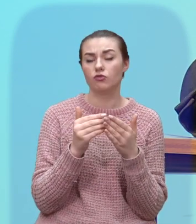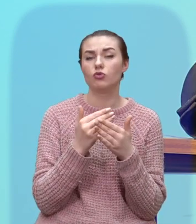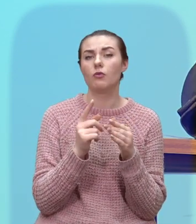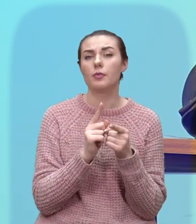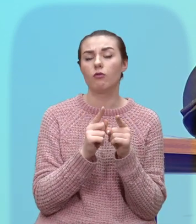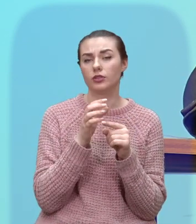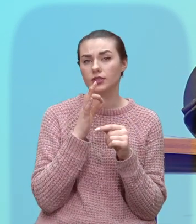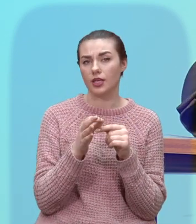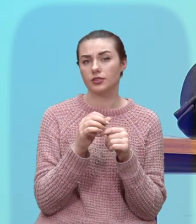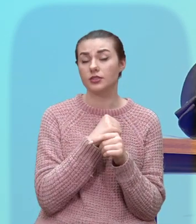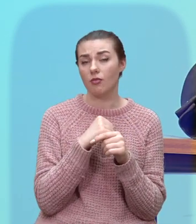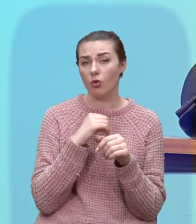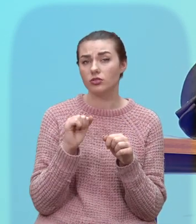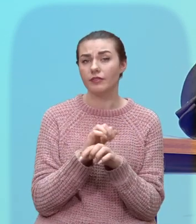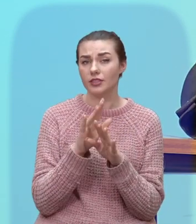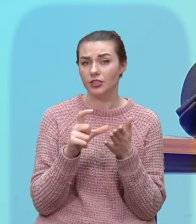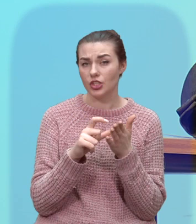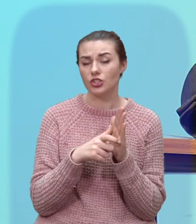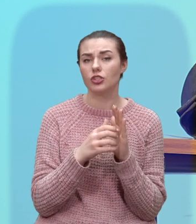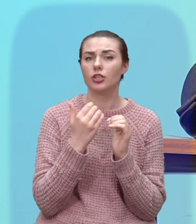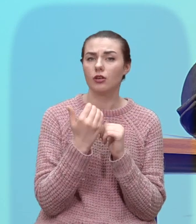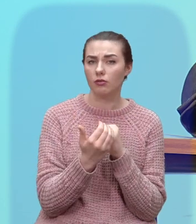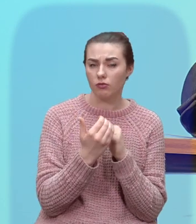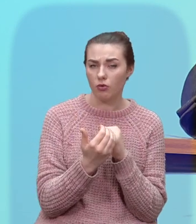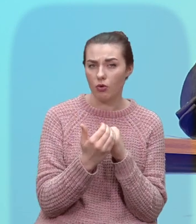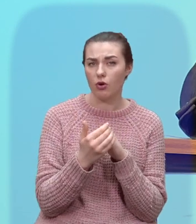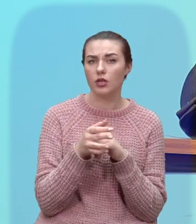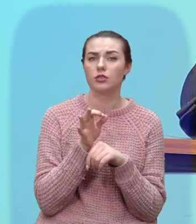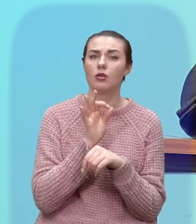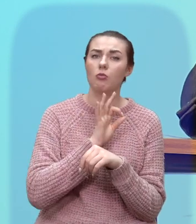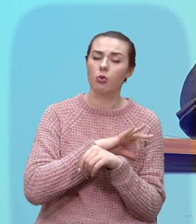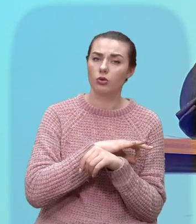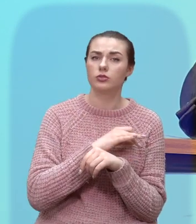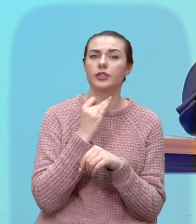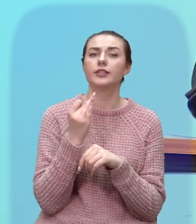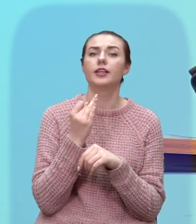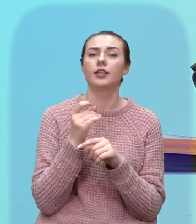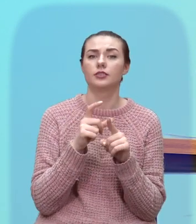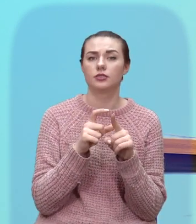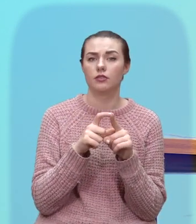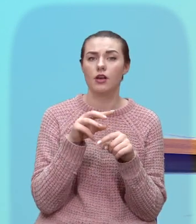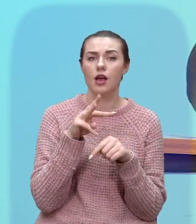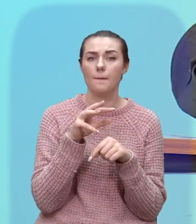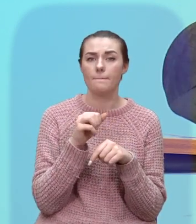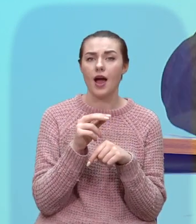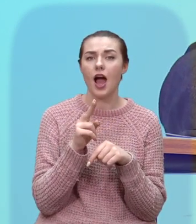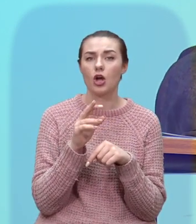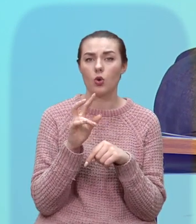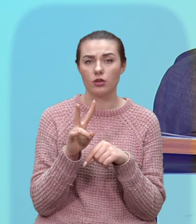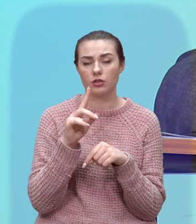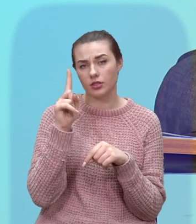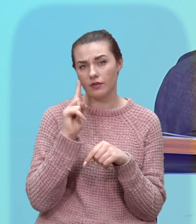здесь вот новом переводе сказано само святилище его вот используется интересное выражение macon